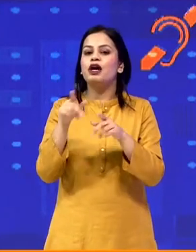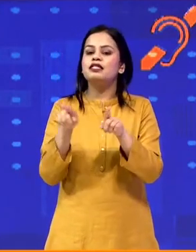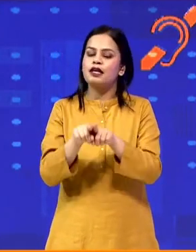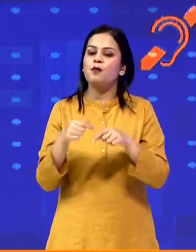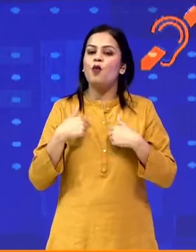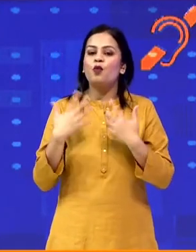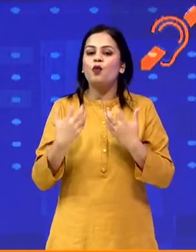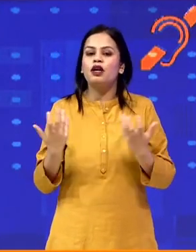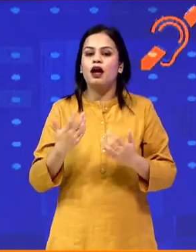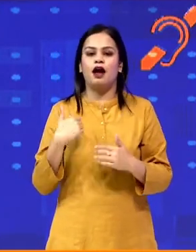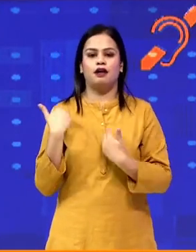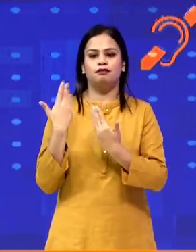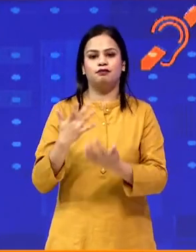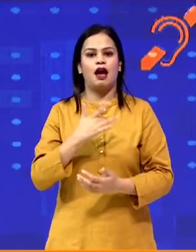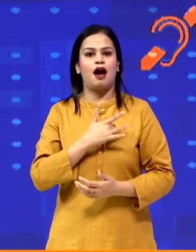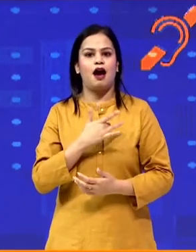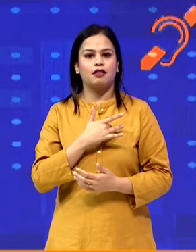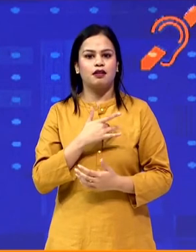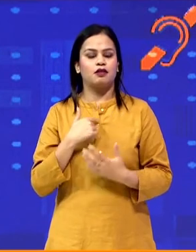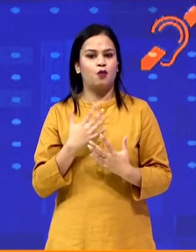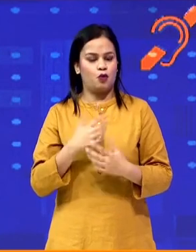का हराम का नहीं खाता